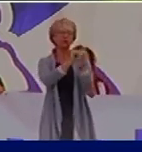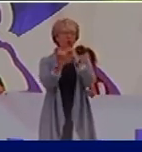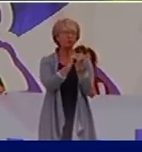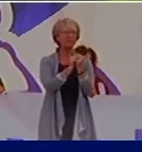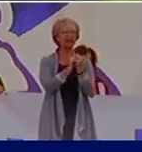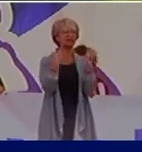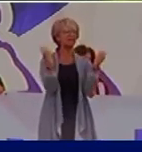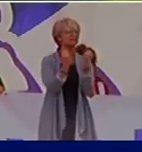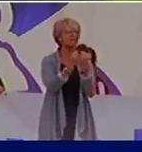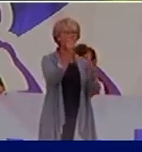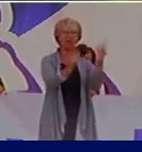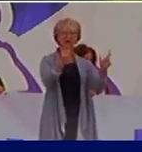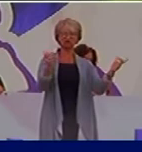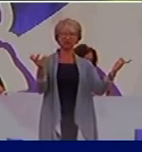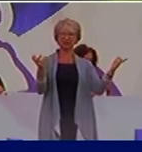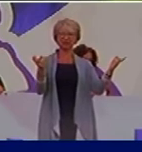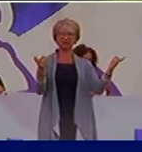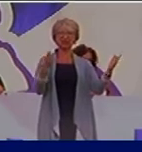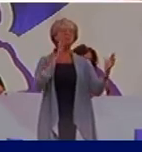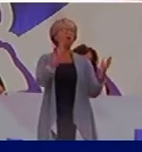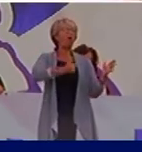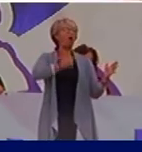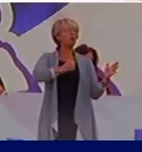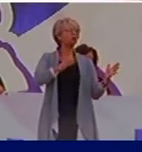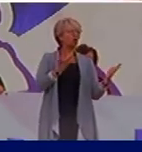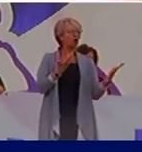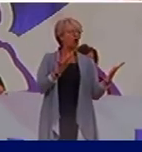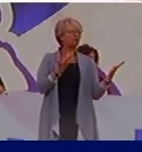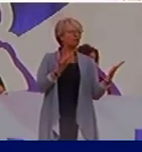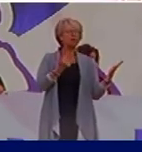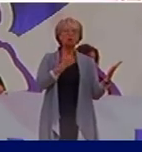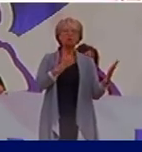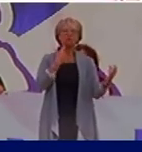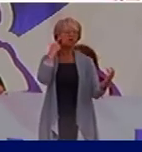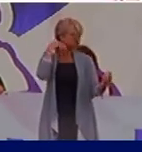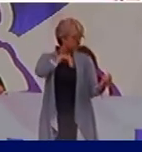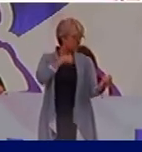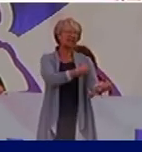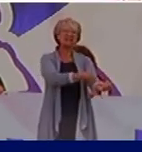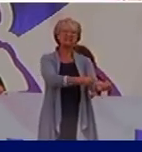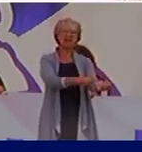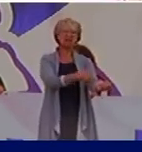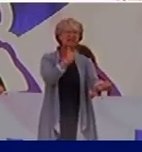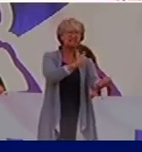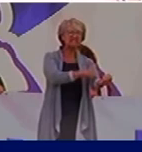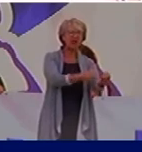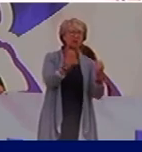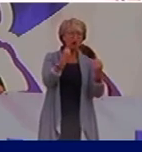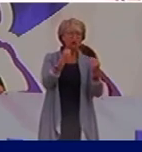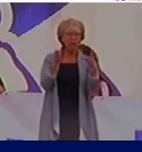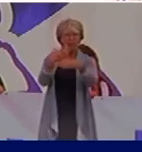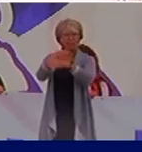gente, perché la parola autonomia è nel nostro sangue, non è nel sangue del Partito